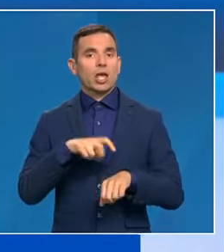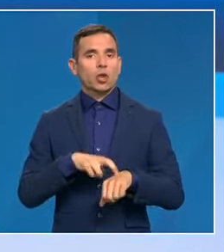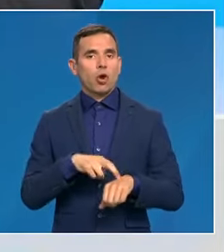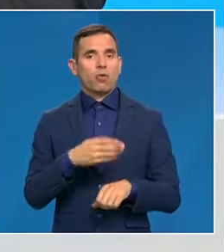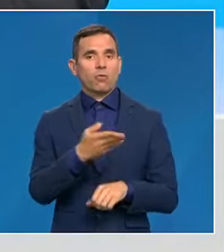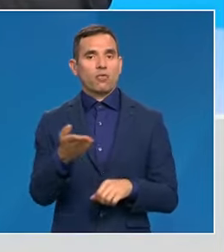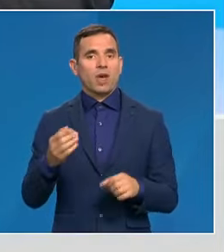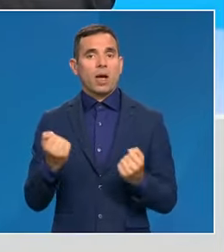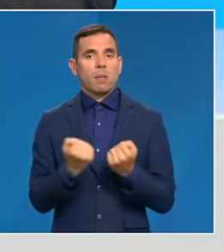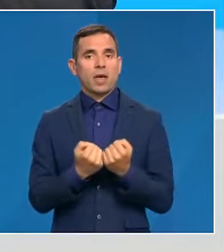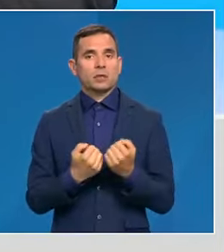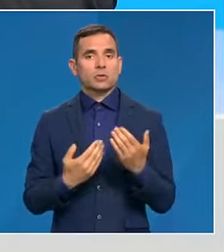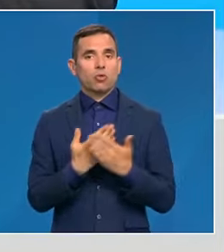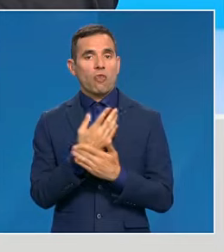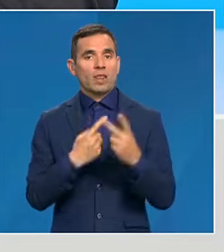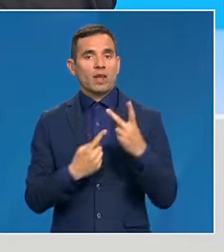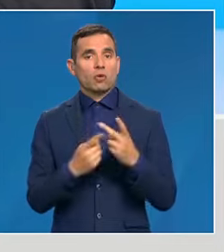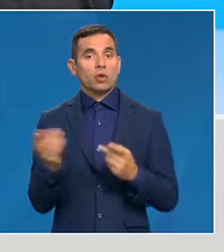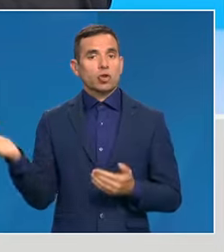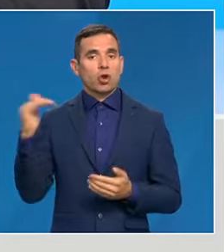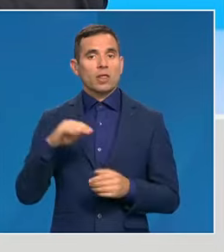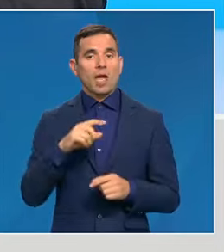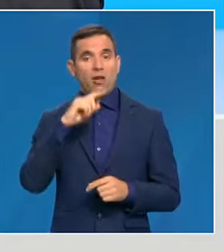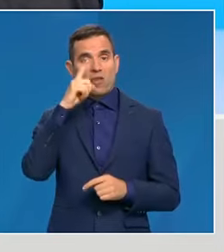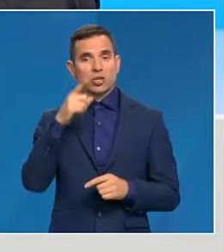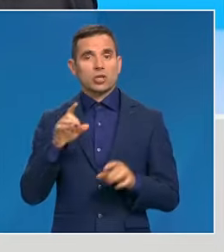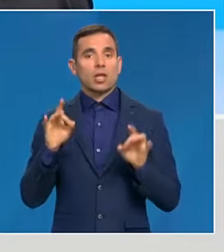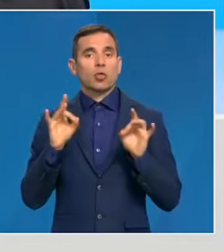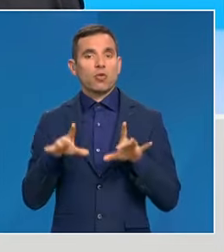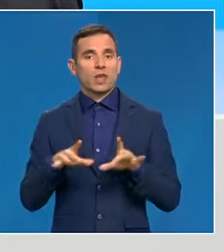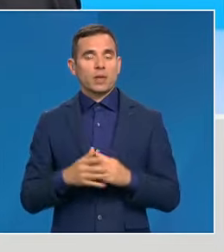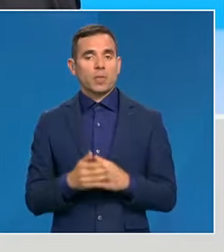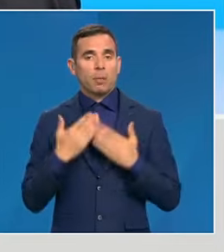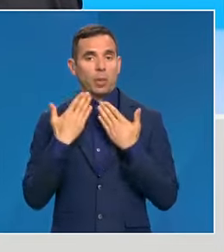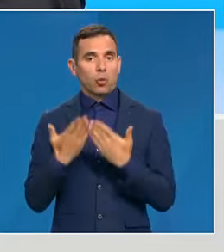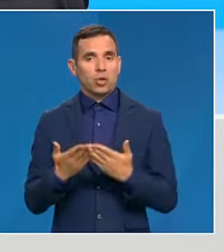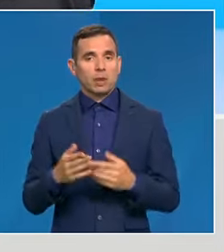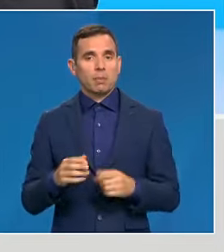място в сградата на Нова телевизия, откъдето ще дойдат най-важните новини тази вечер. Благодарим ти, Ники. Ники, благодарим. Незабавно към първите